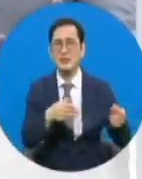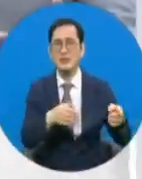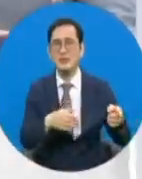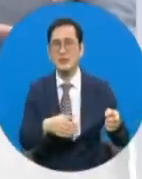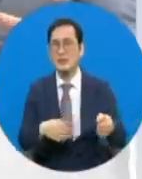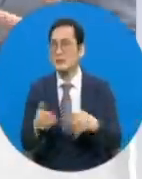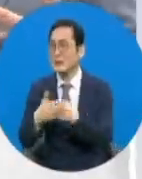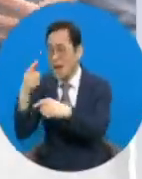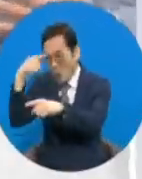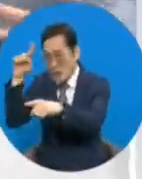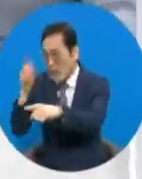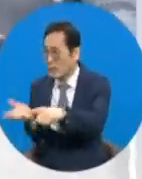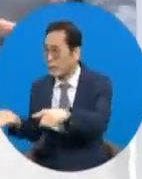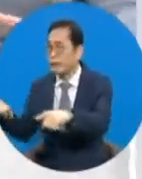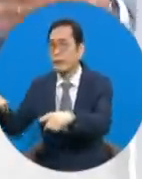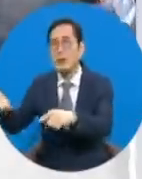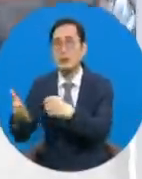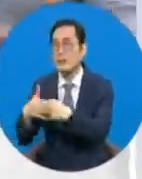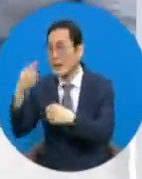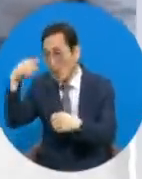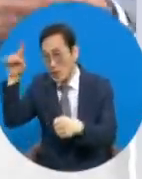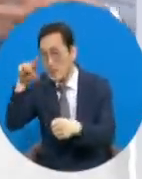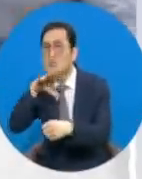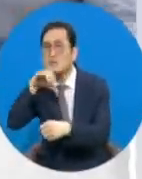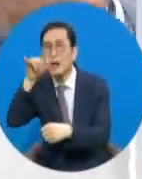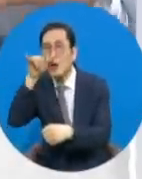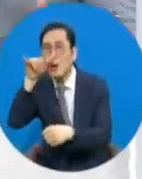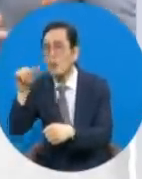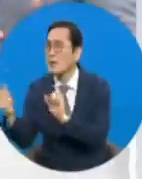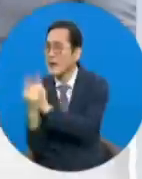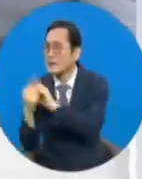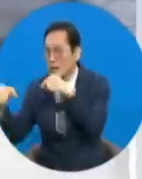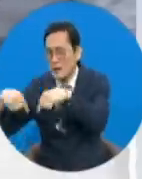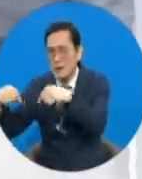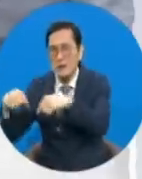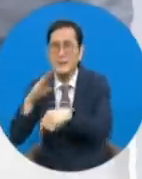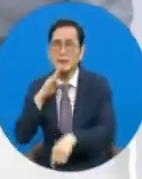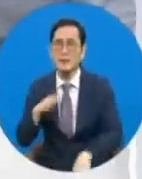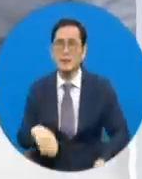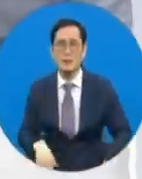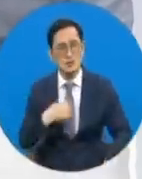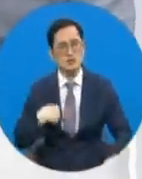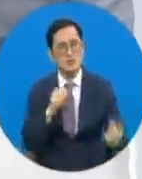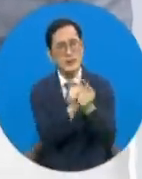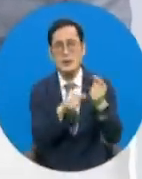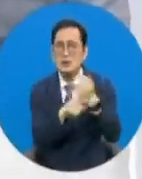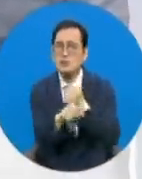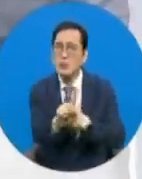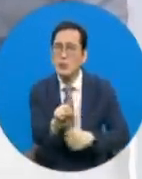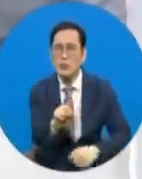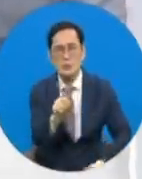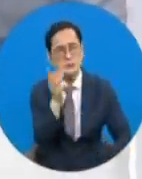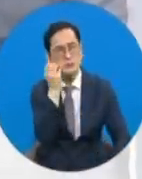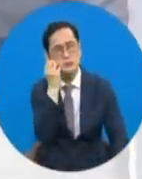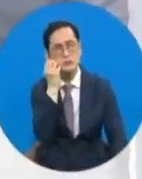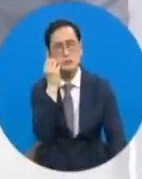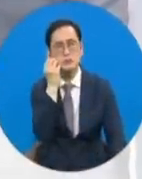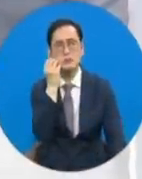수권 정당으로서의 대표로서의 위상을 가지고 외교를 하고 있는가는 비판을 받게 되는 겁니다.